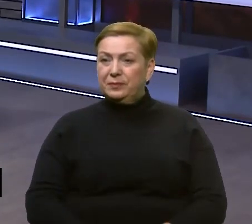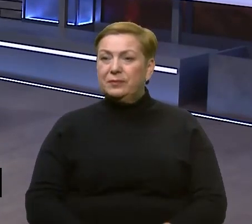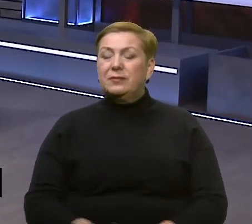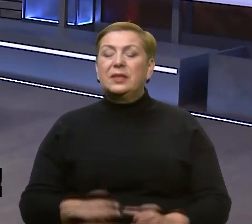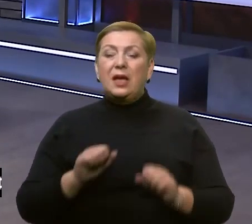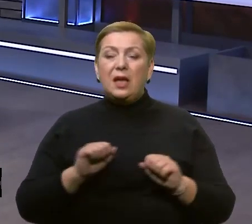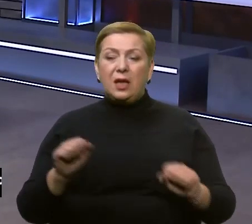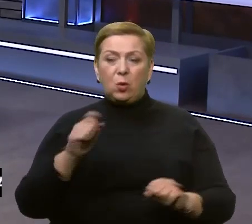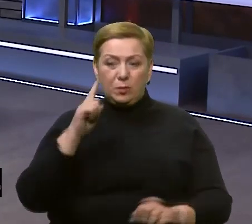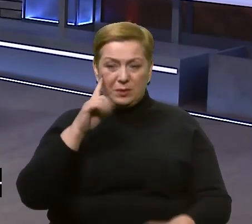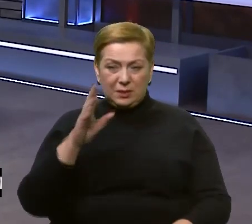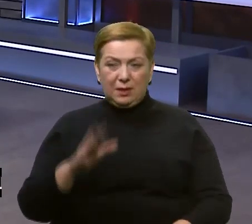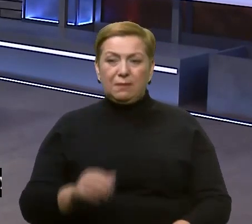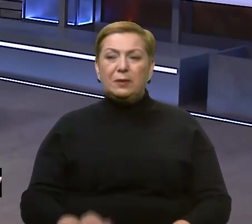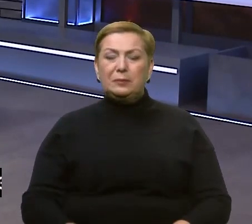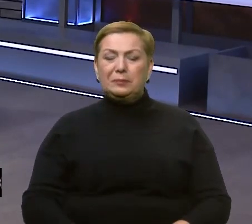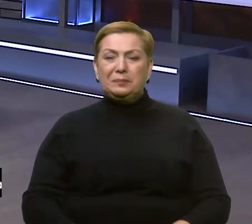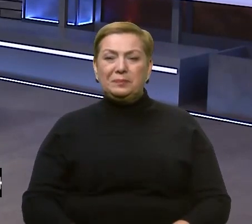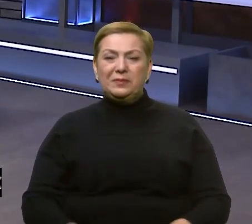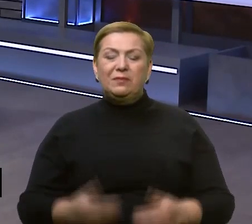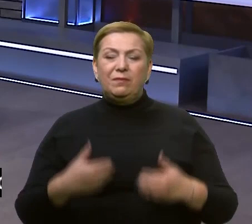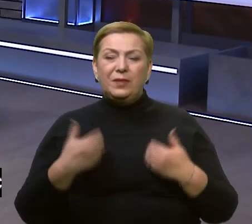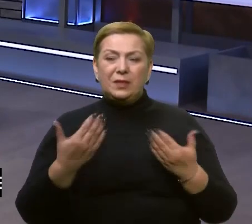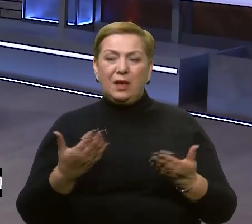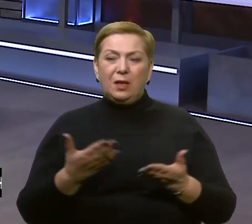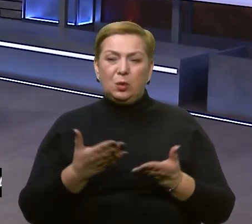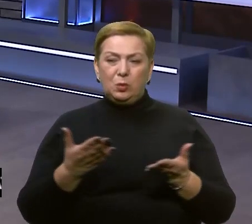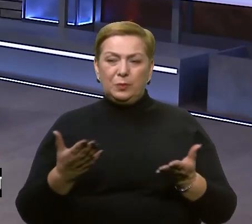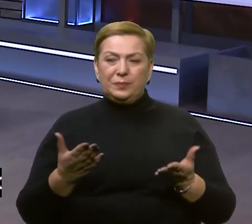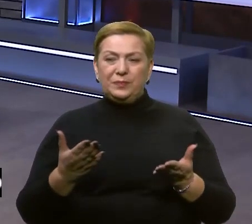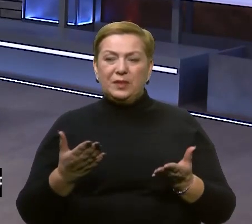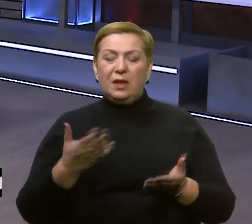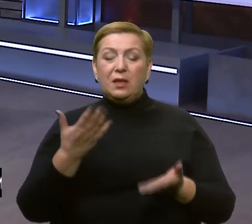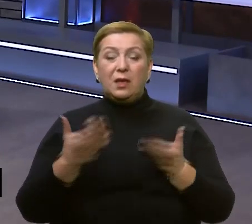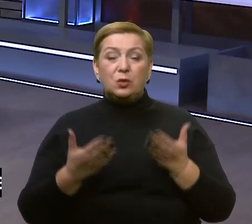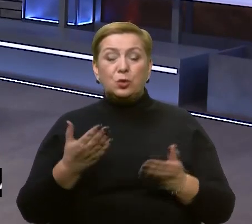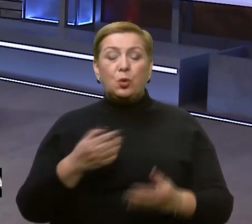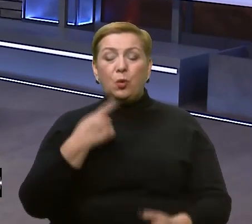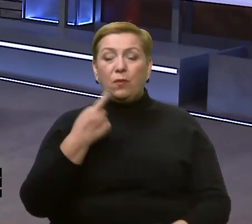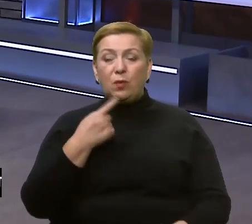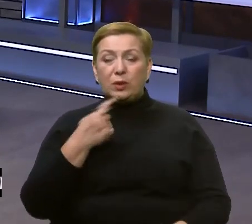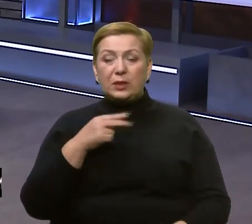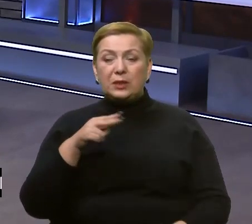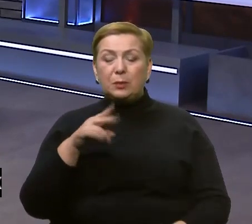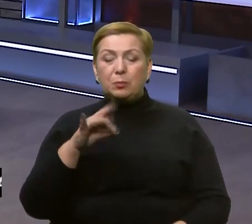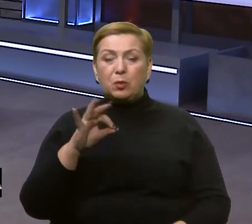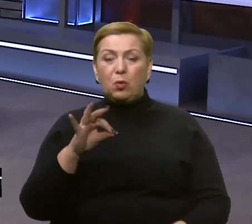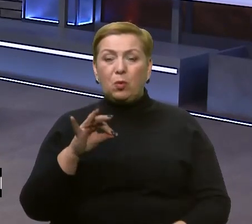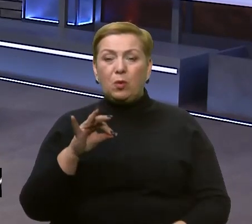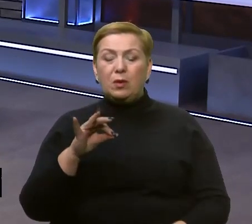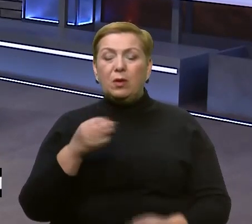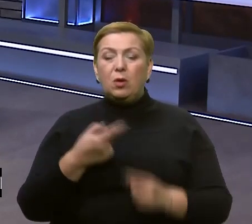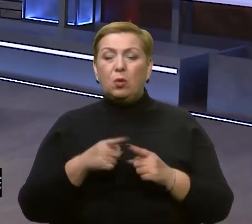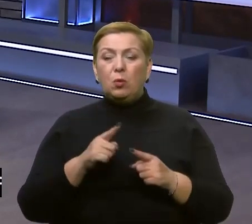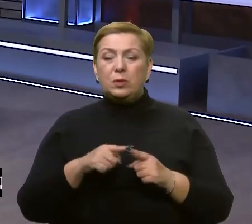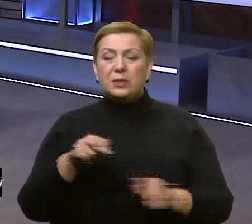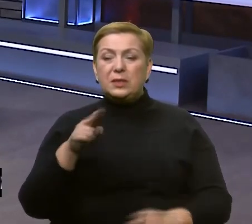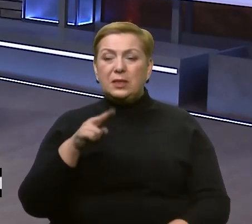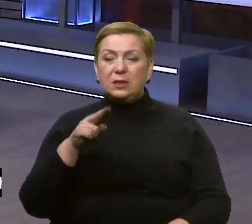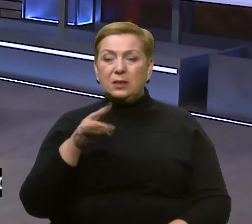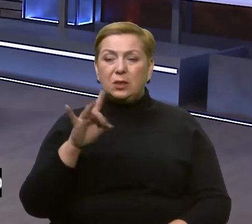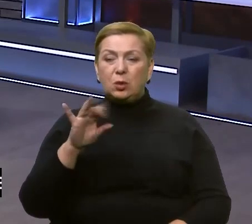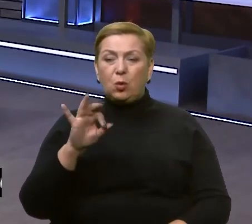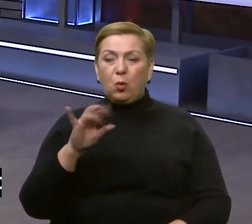Героям слава, вітаю студію, вітаю шановні глядачі. Пане Валерію, якщо говорити от про ці дрони, про які пише New